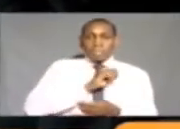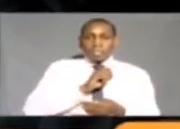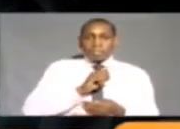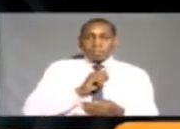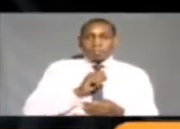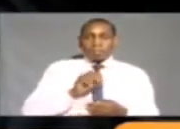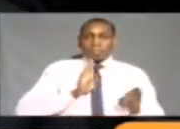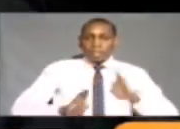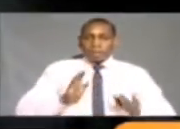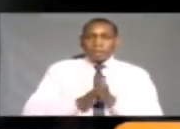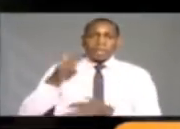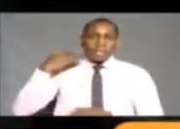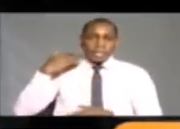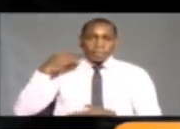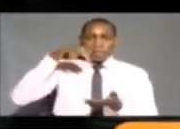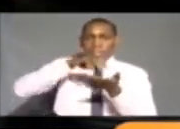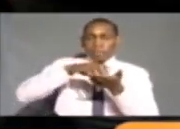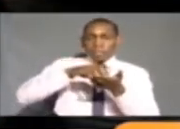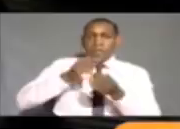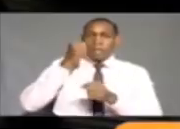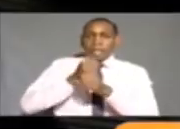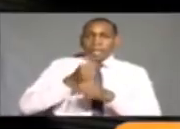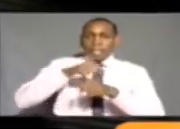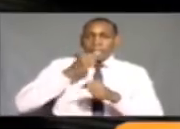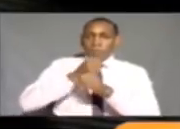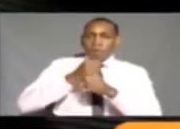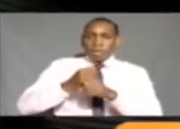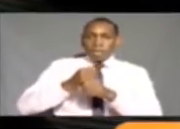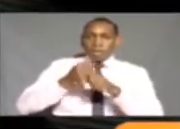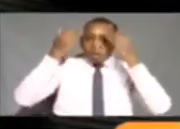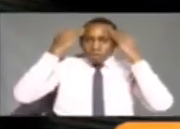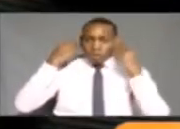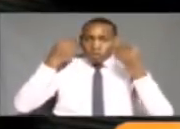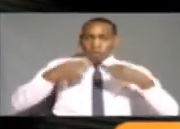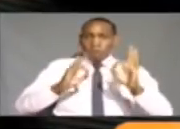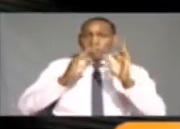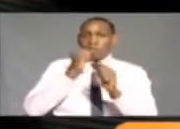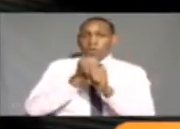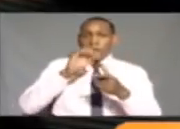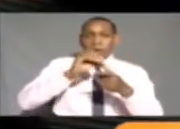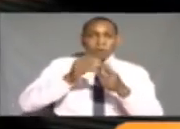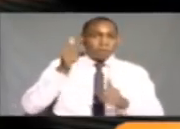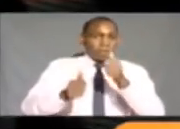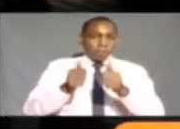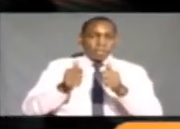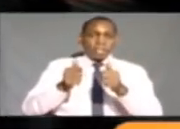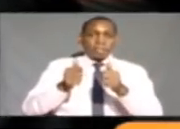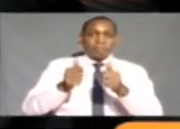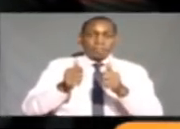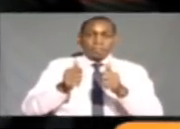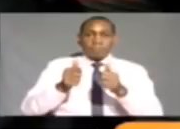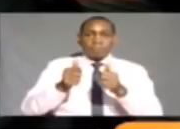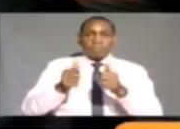criminal element committed in the course of official judicial functions or which are so